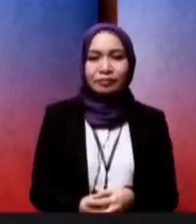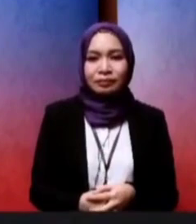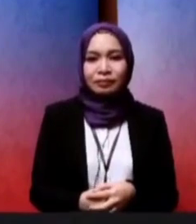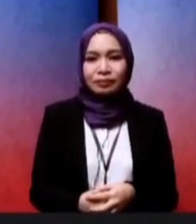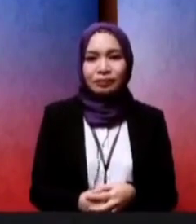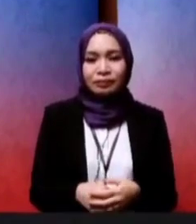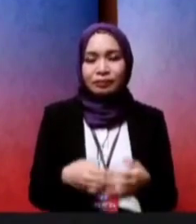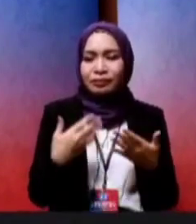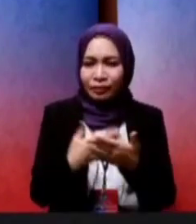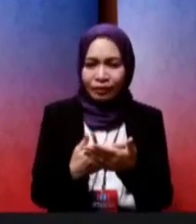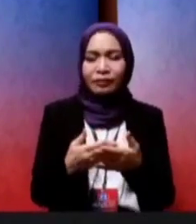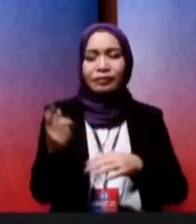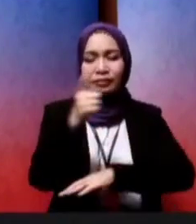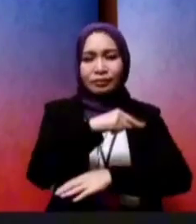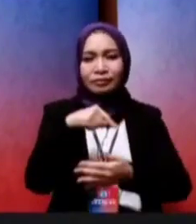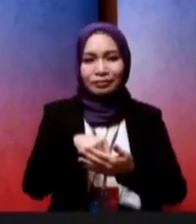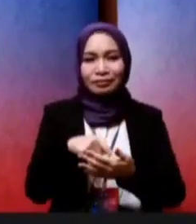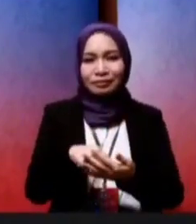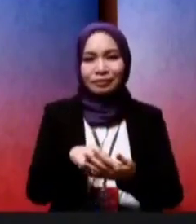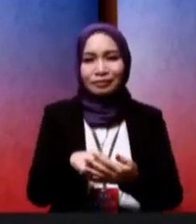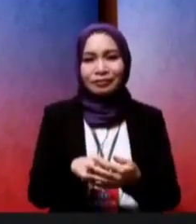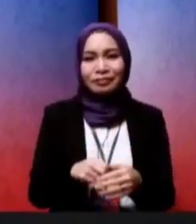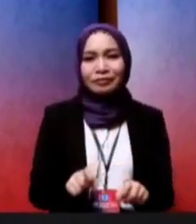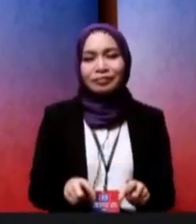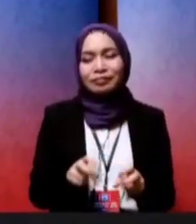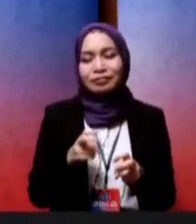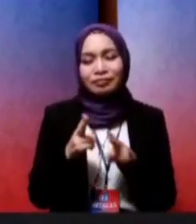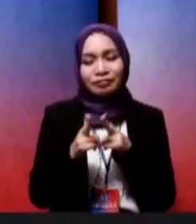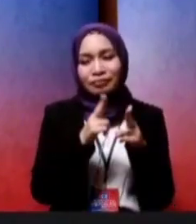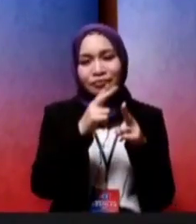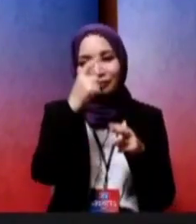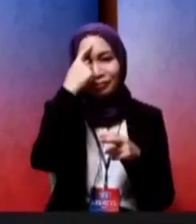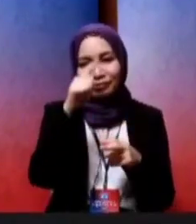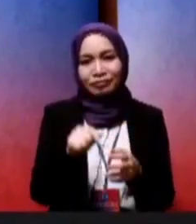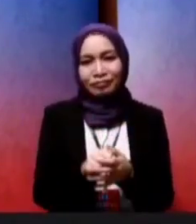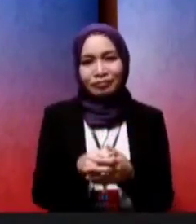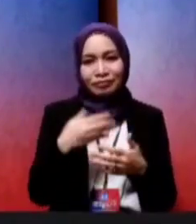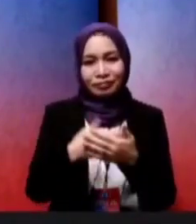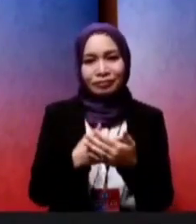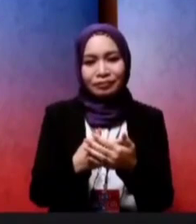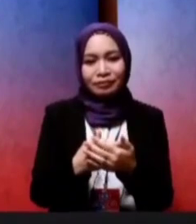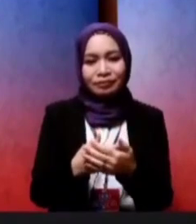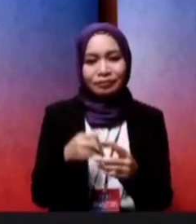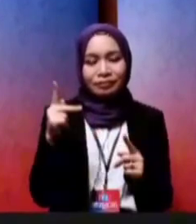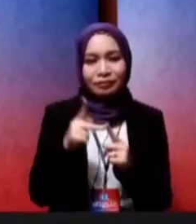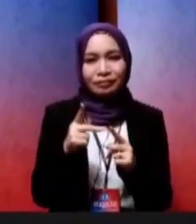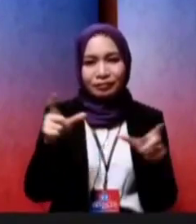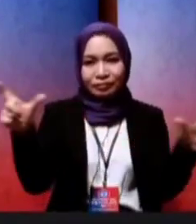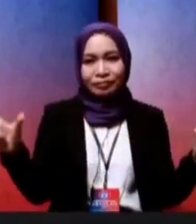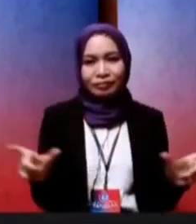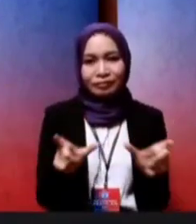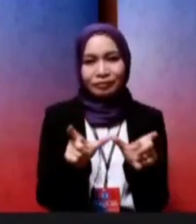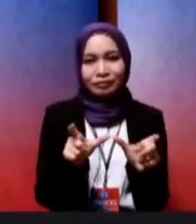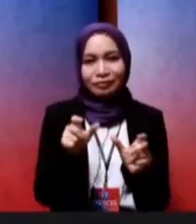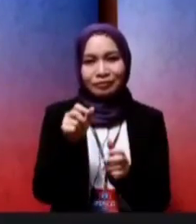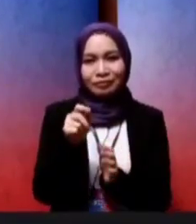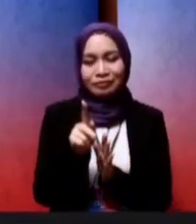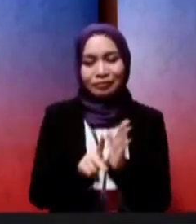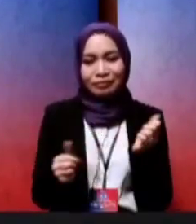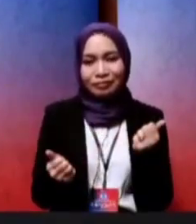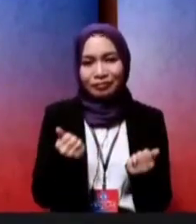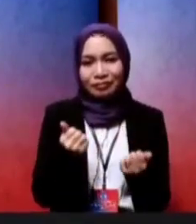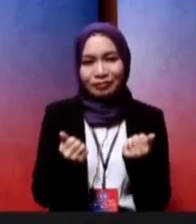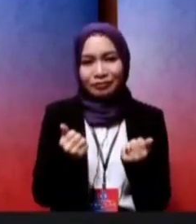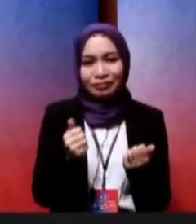sampai ke kongres keadilan ya Jadi mungkin-mungkin kita boleh